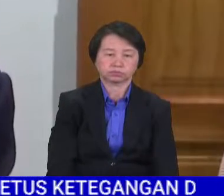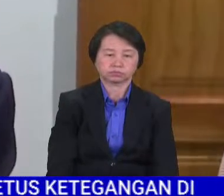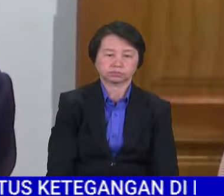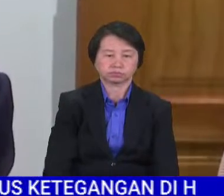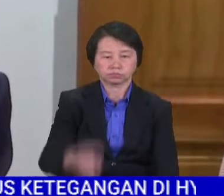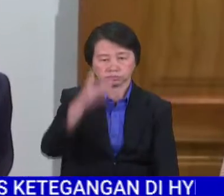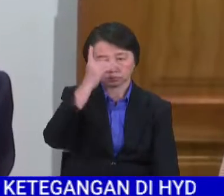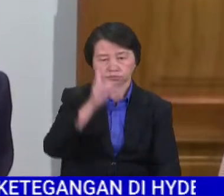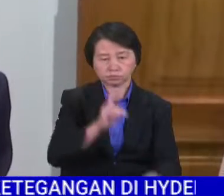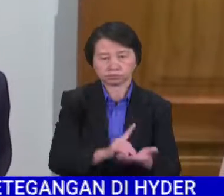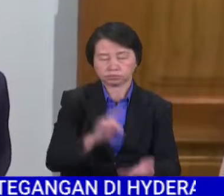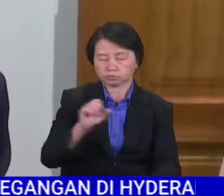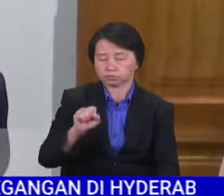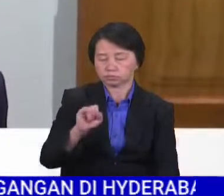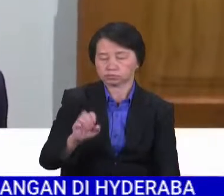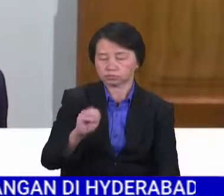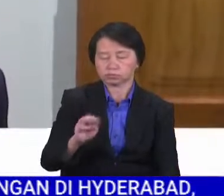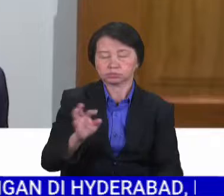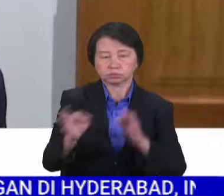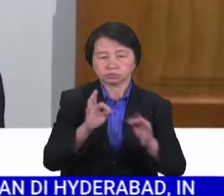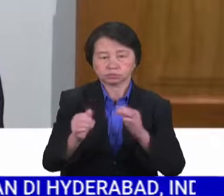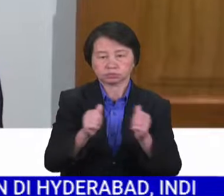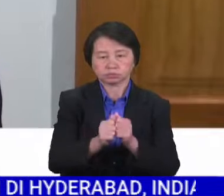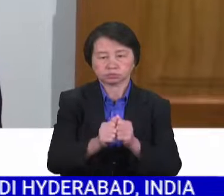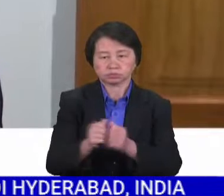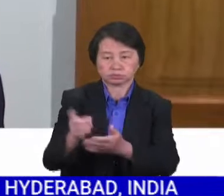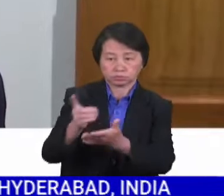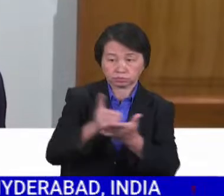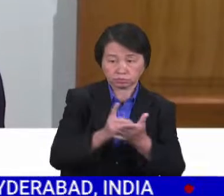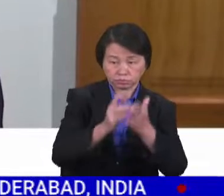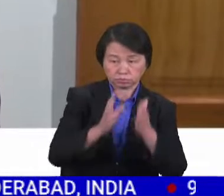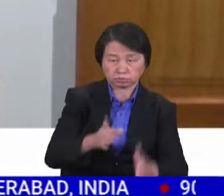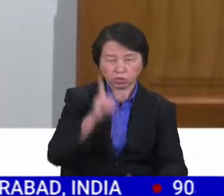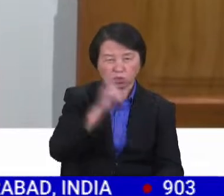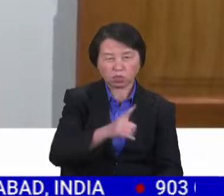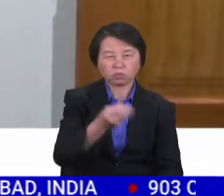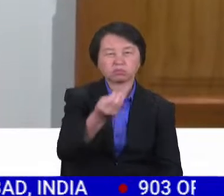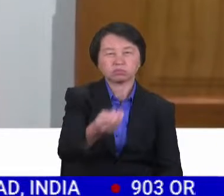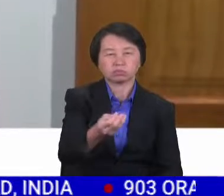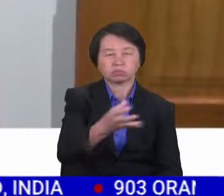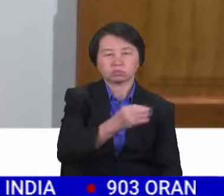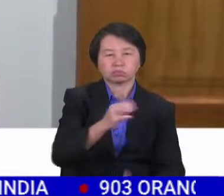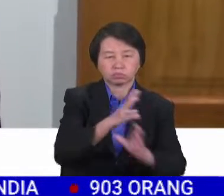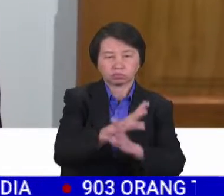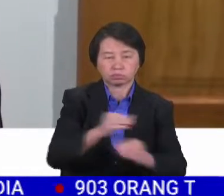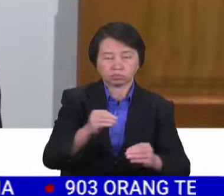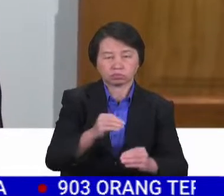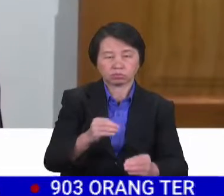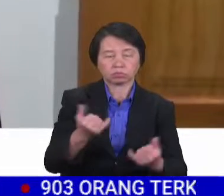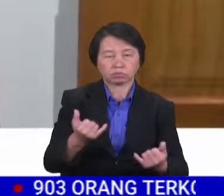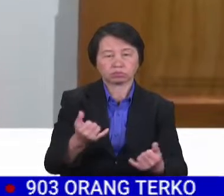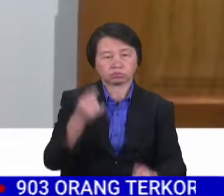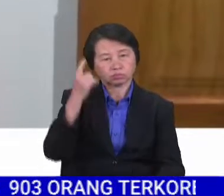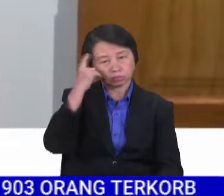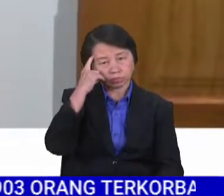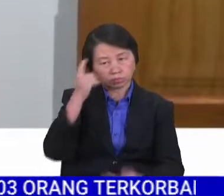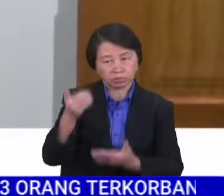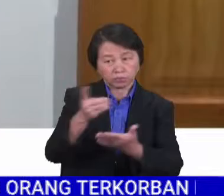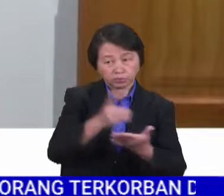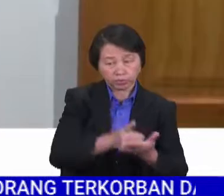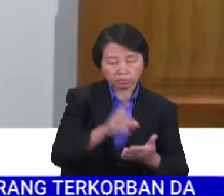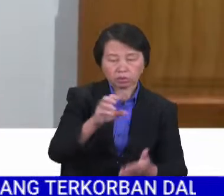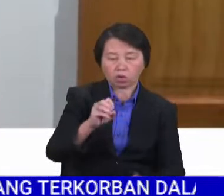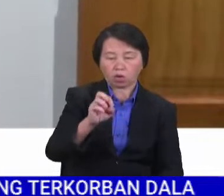datasheet doctorsim goyan menjelaskan dengan keperluan penerima organ yang kritikal dalam negara dan Serawak khususnya mentality mederma